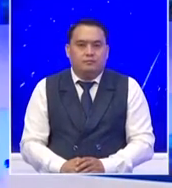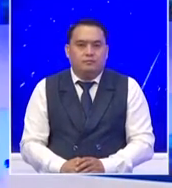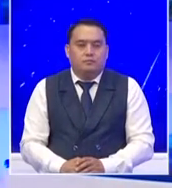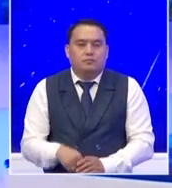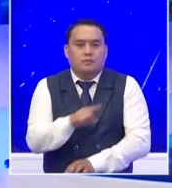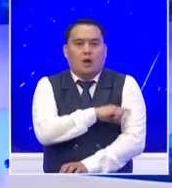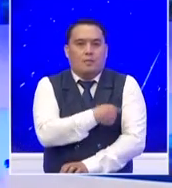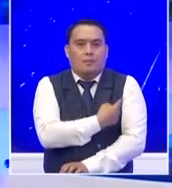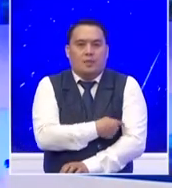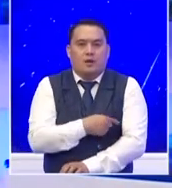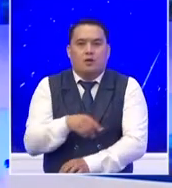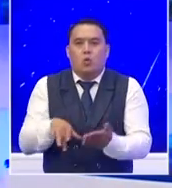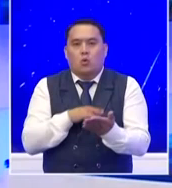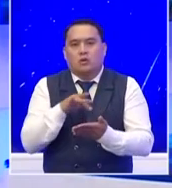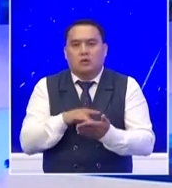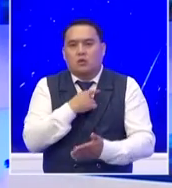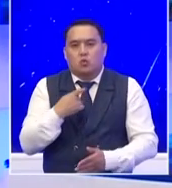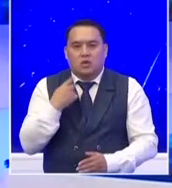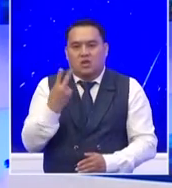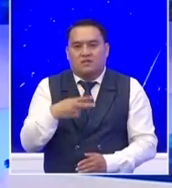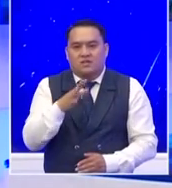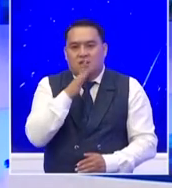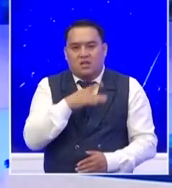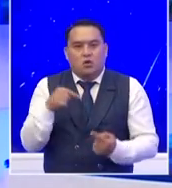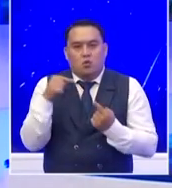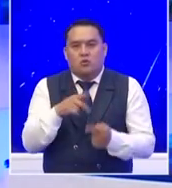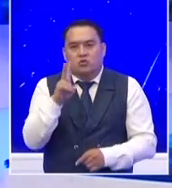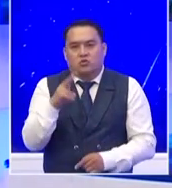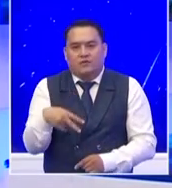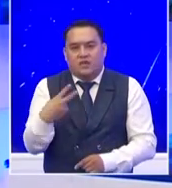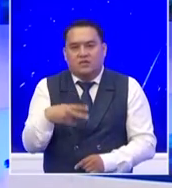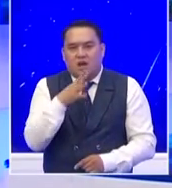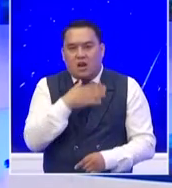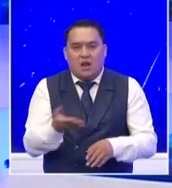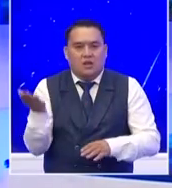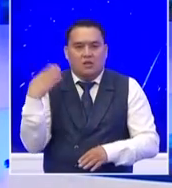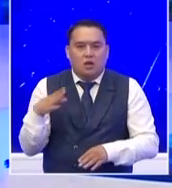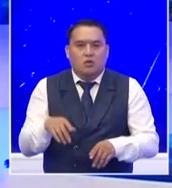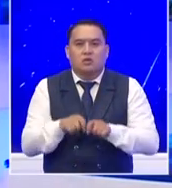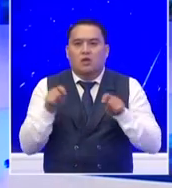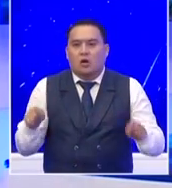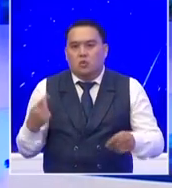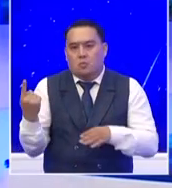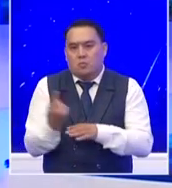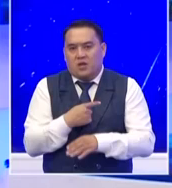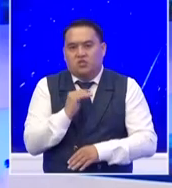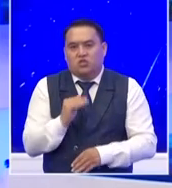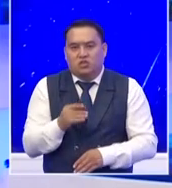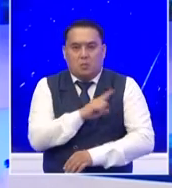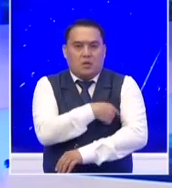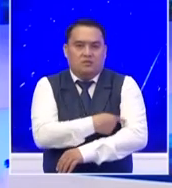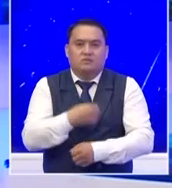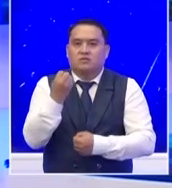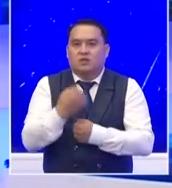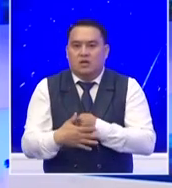Поликлиника Кайнар города Талдыкурган отмечает 20-летие. Ровно столько лет назад в областном центре заработал первый частный медицинский